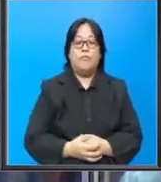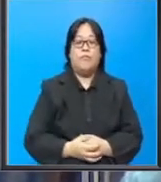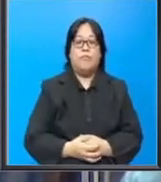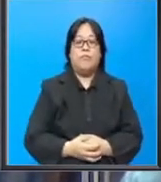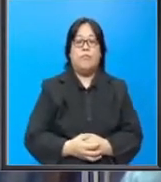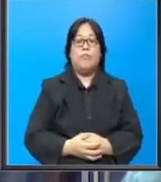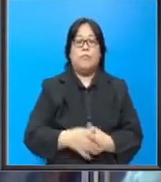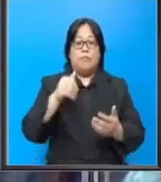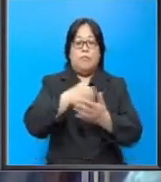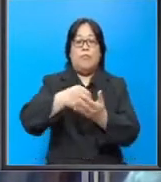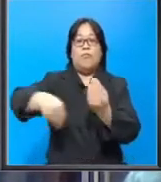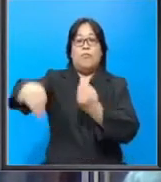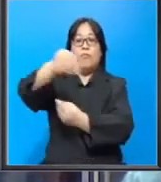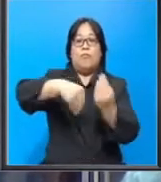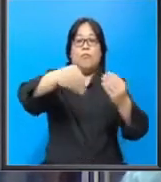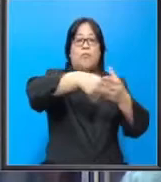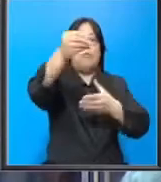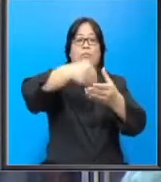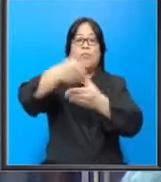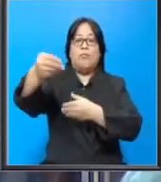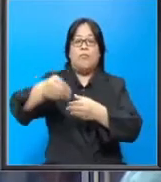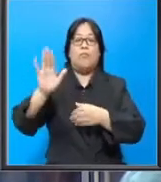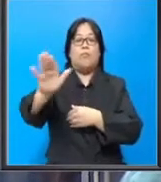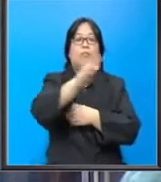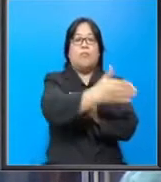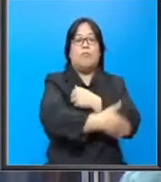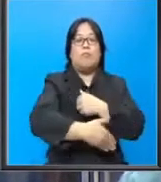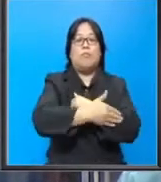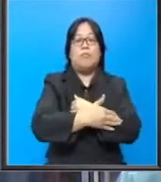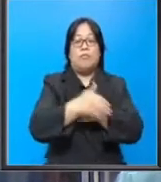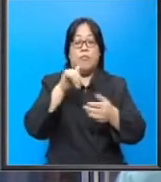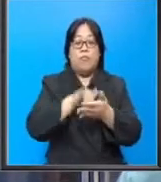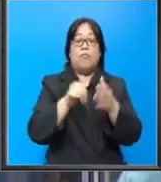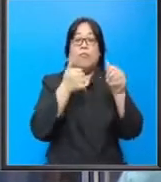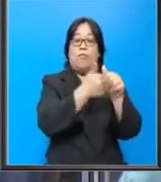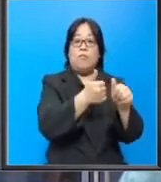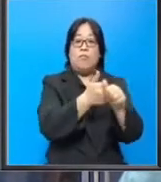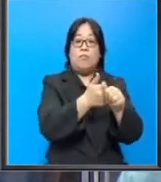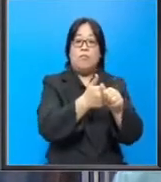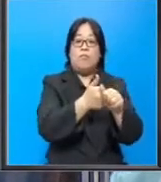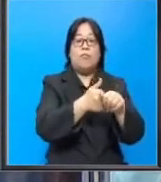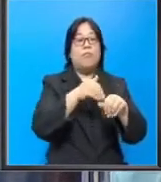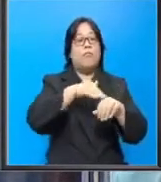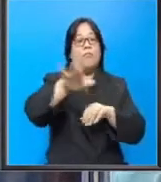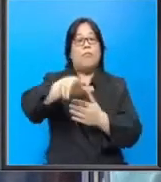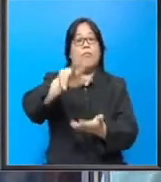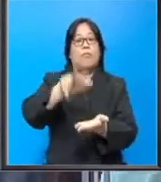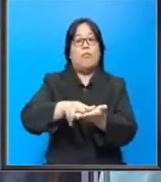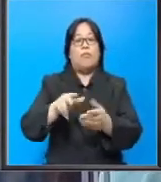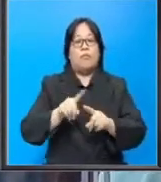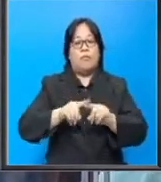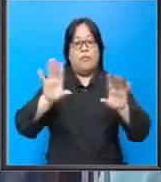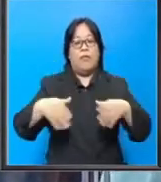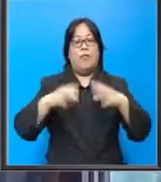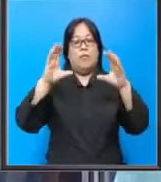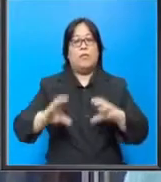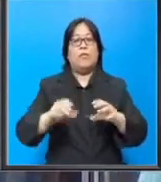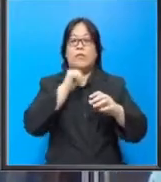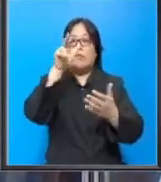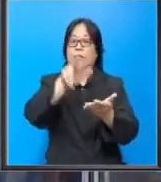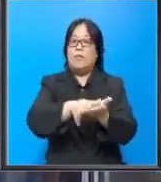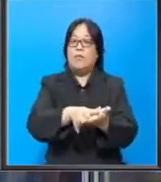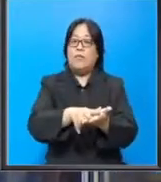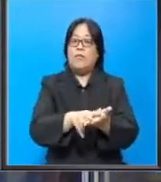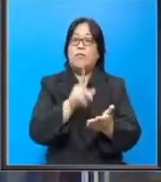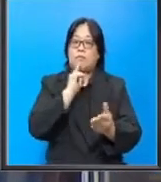kelamin mengalihkan Dwi kita ke negara masing-masing dapat ini berdasarkan penghantaran yang sah Bagaimana pulau yang tidak soft